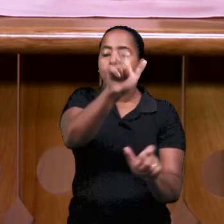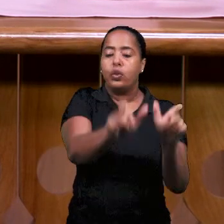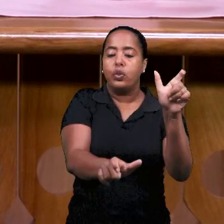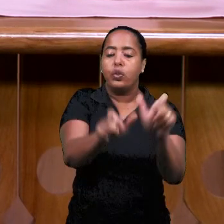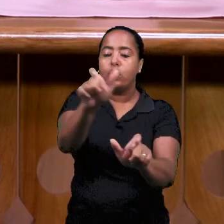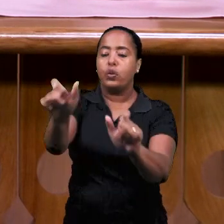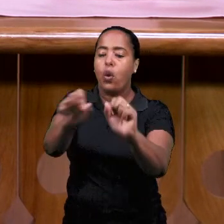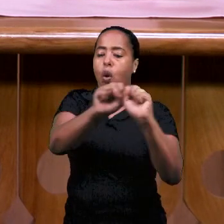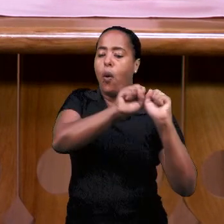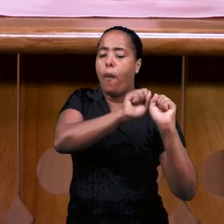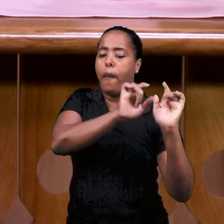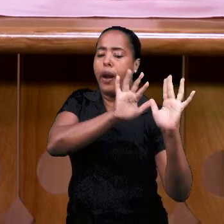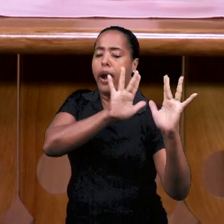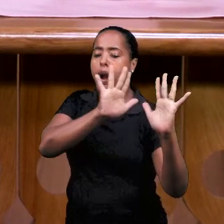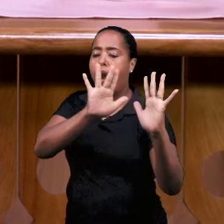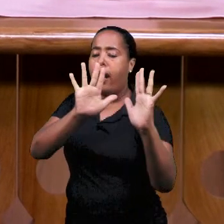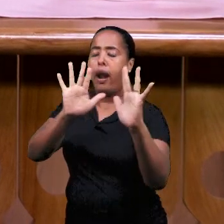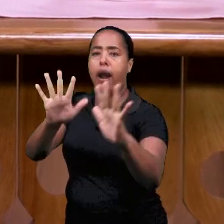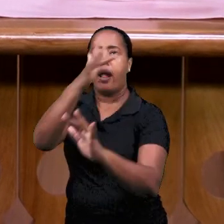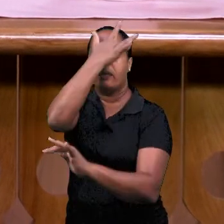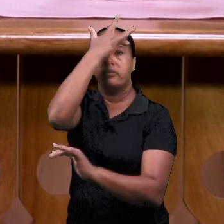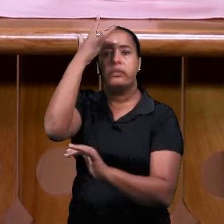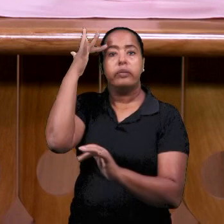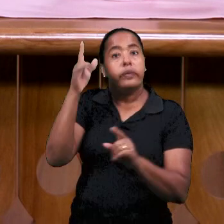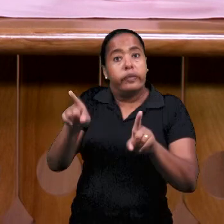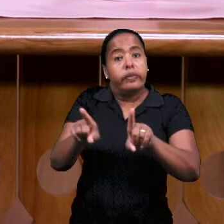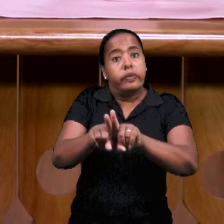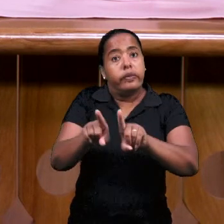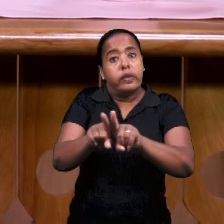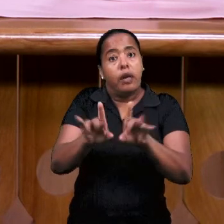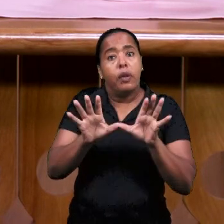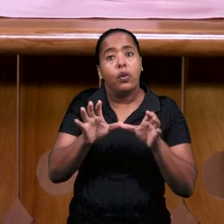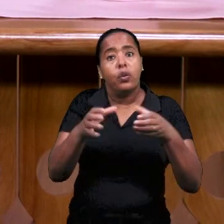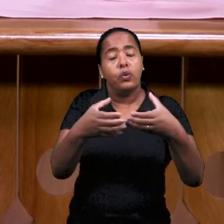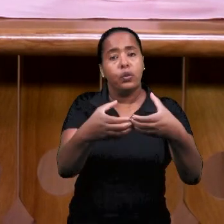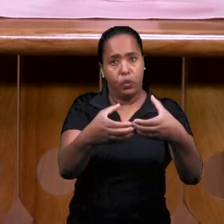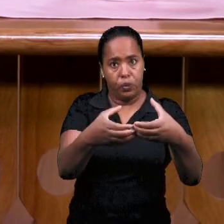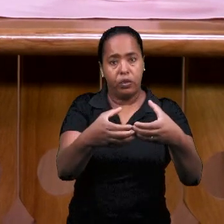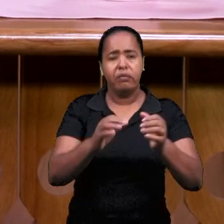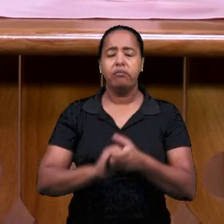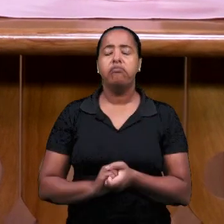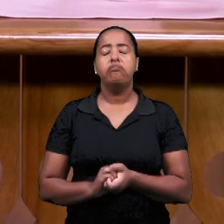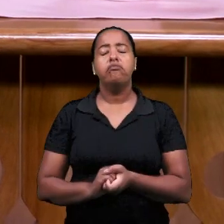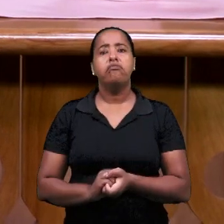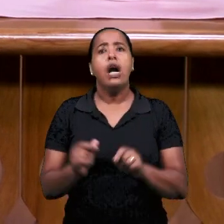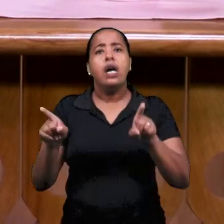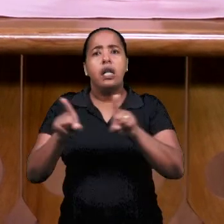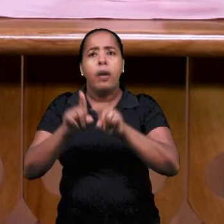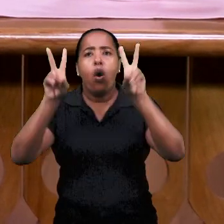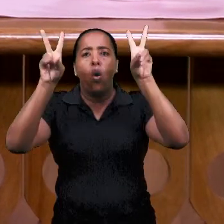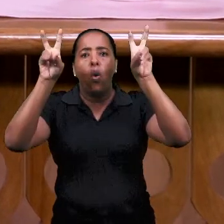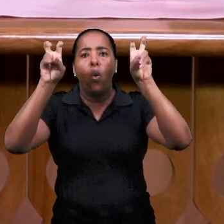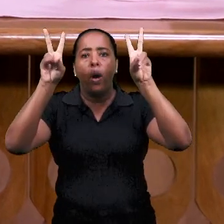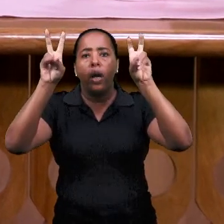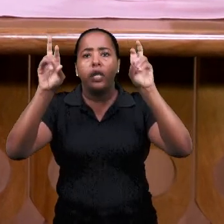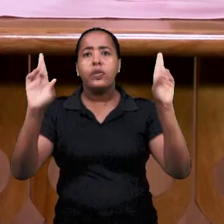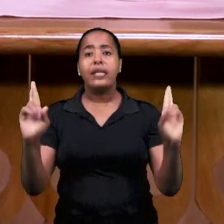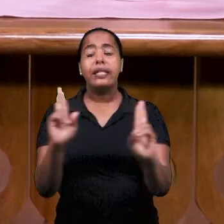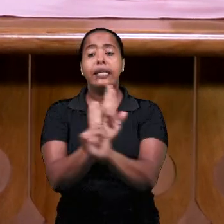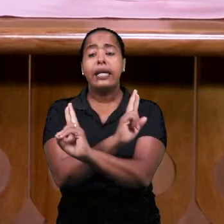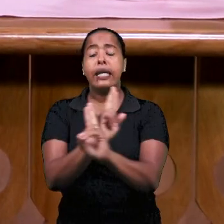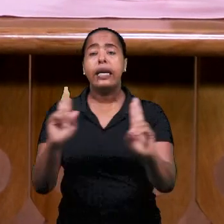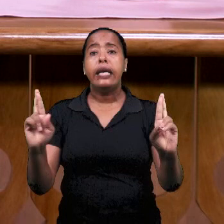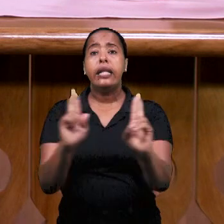avec les personnes, les foules, les personnes et des groupes. Et aussi le sujet lié à